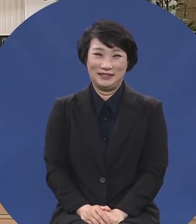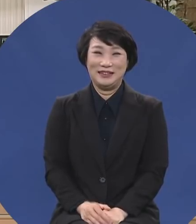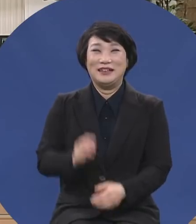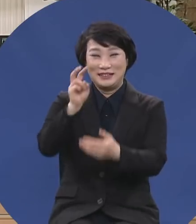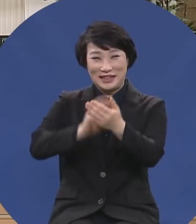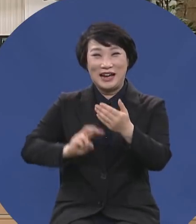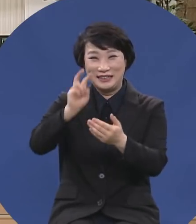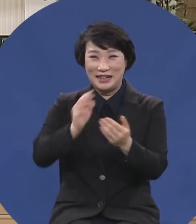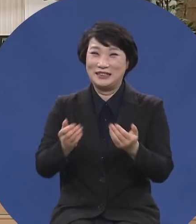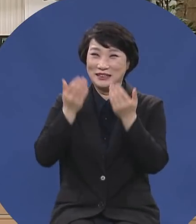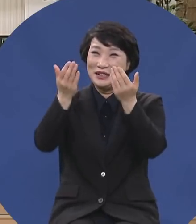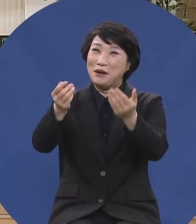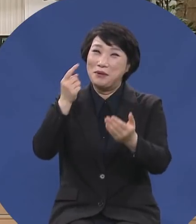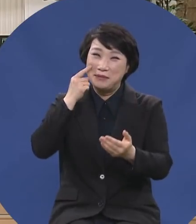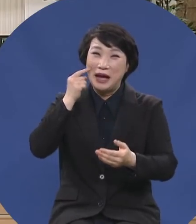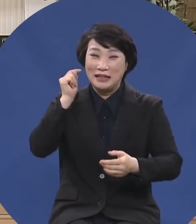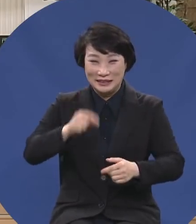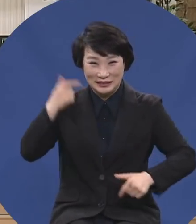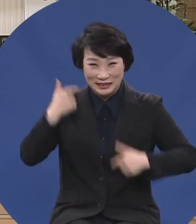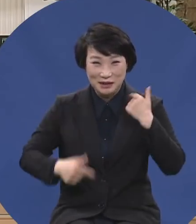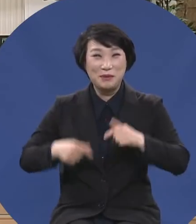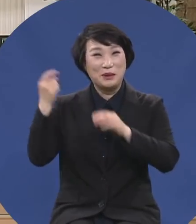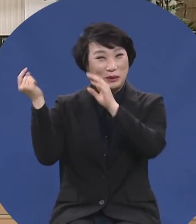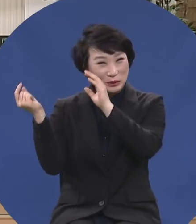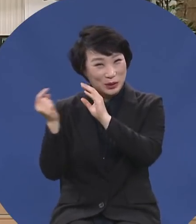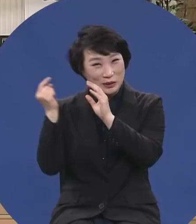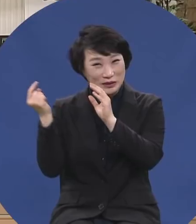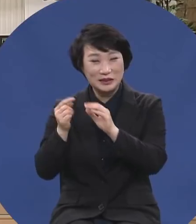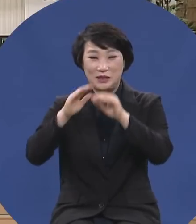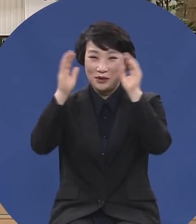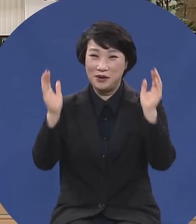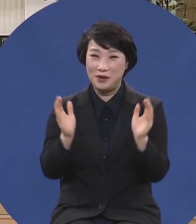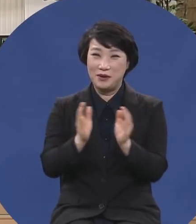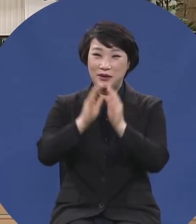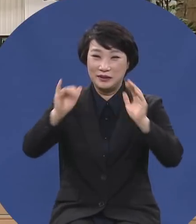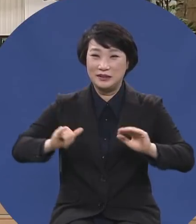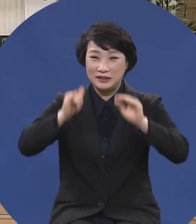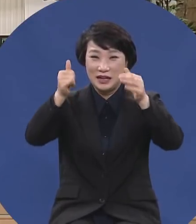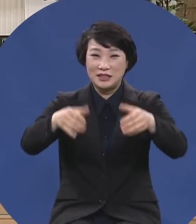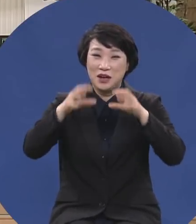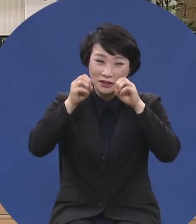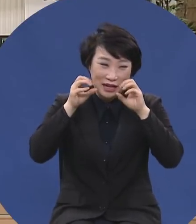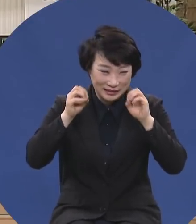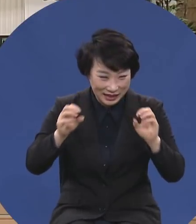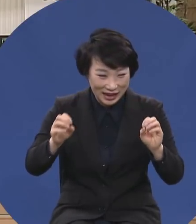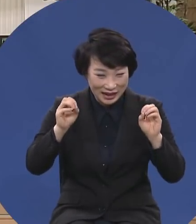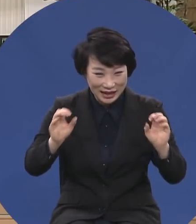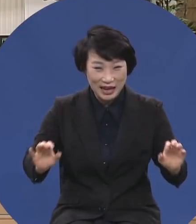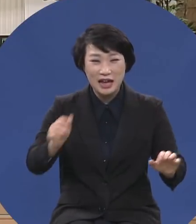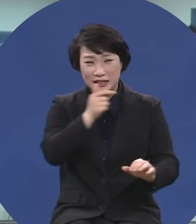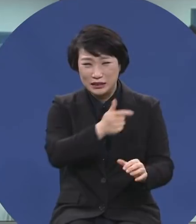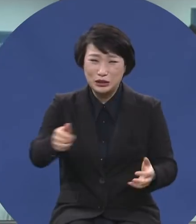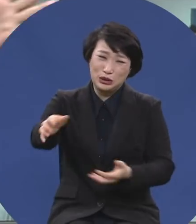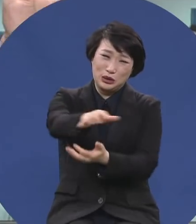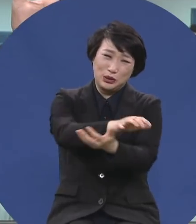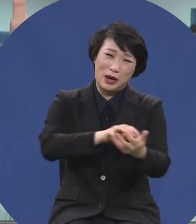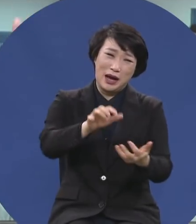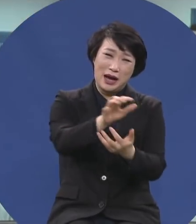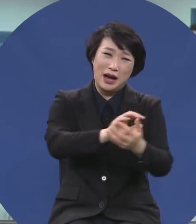이 기쁜 소식을 온 세상